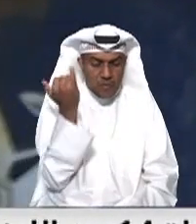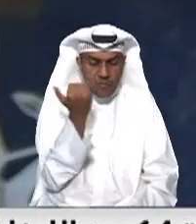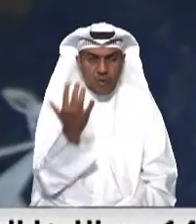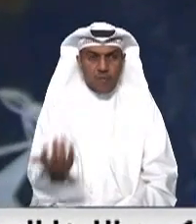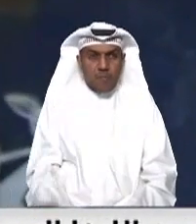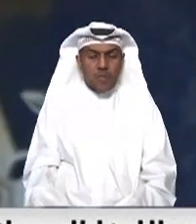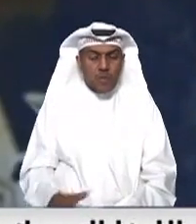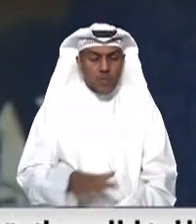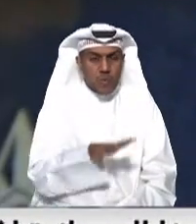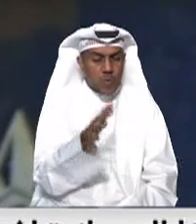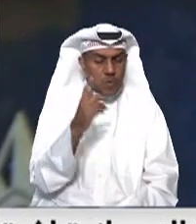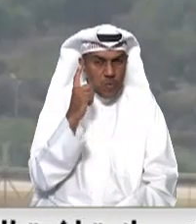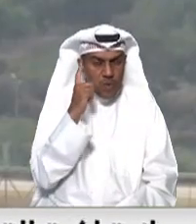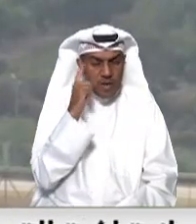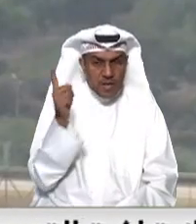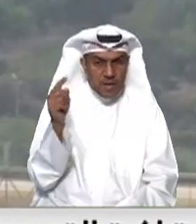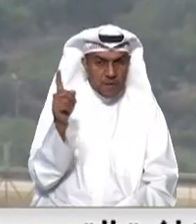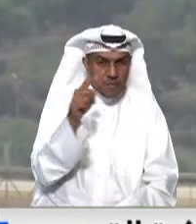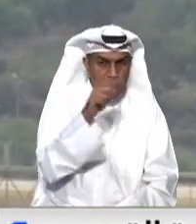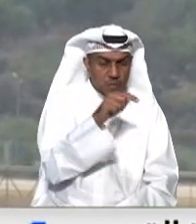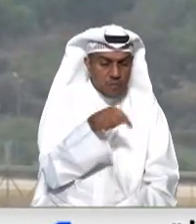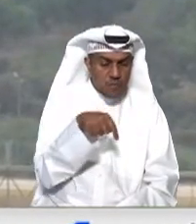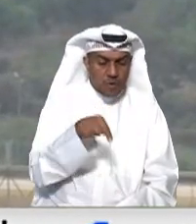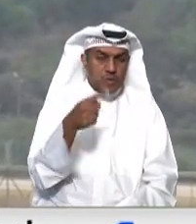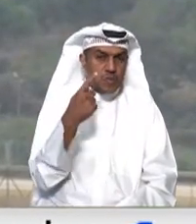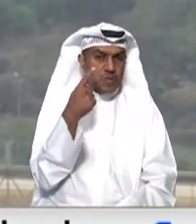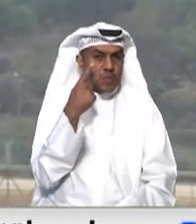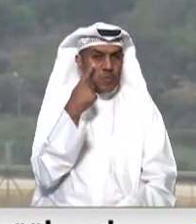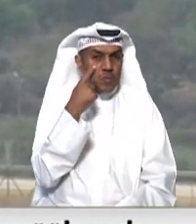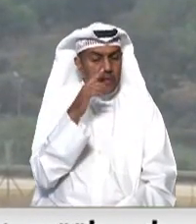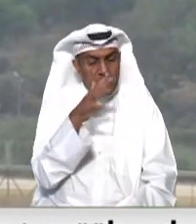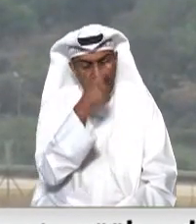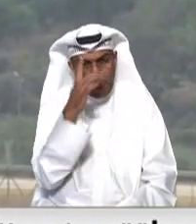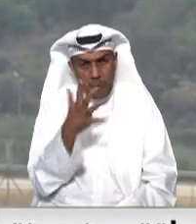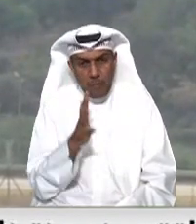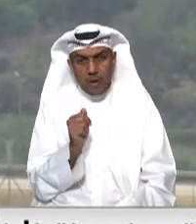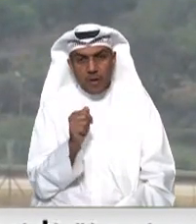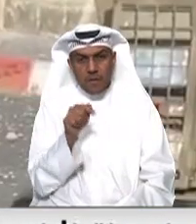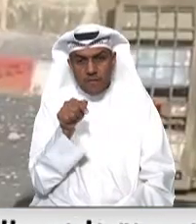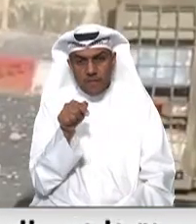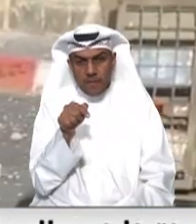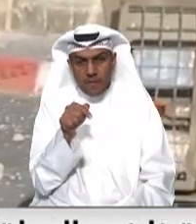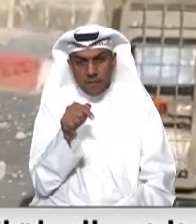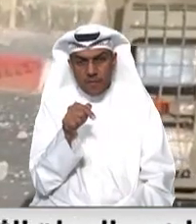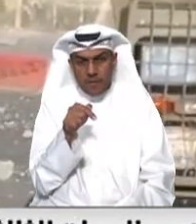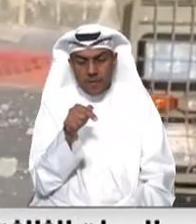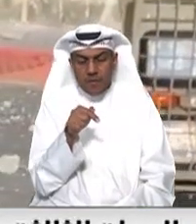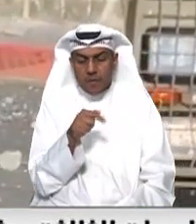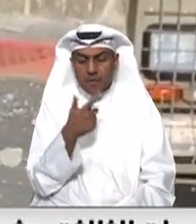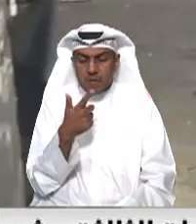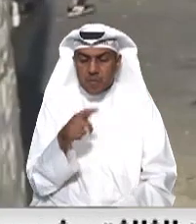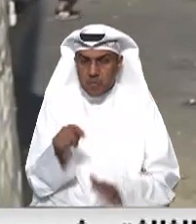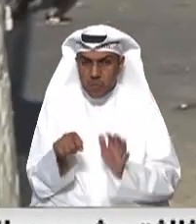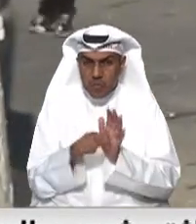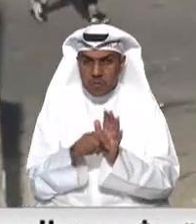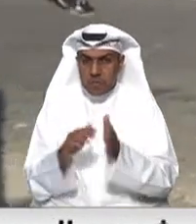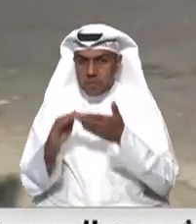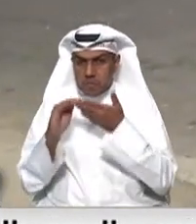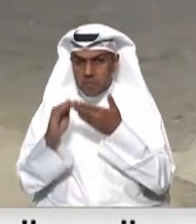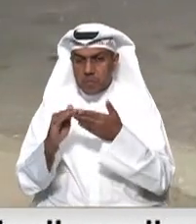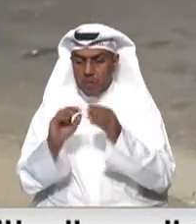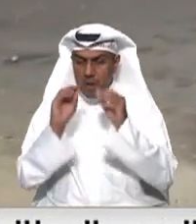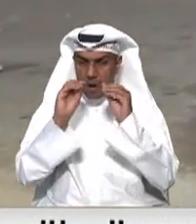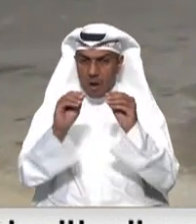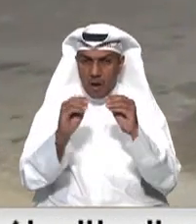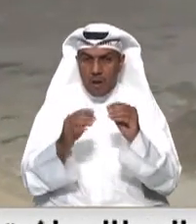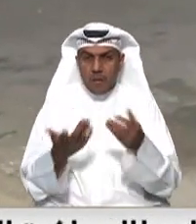الصفقات على مدار الأيام المقبلة، حيث من الممكن أن تنجح أيضا هذه الوساطات في تمديد هذه الهدنة والخوض